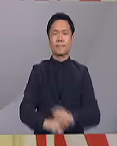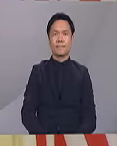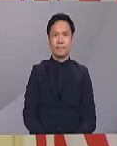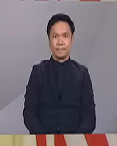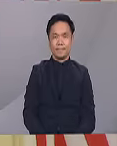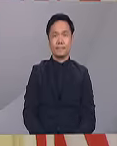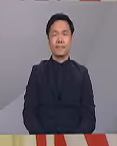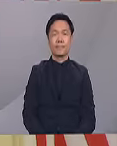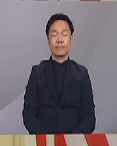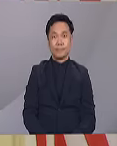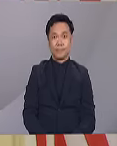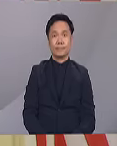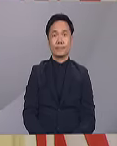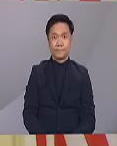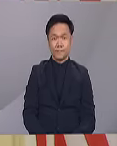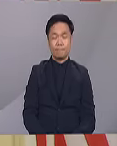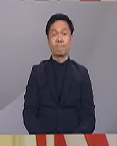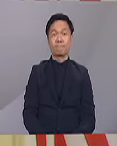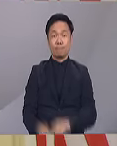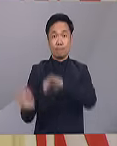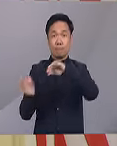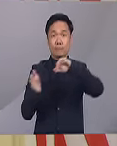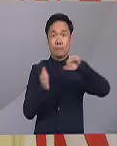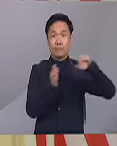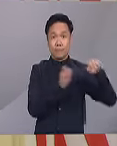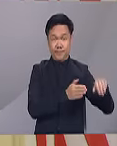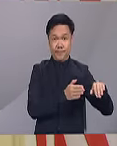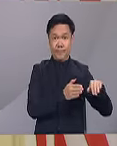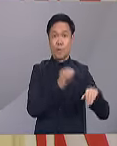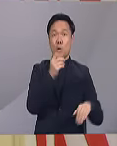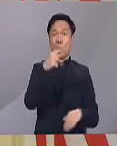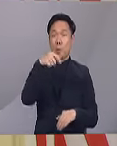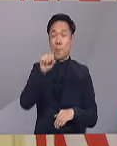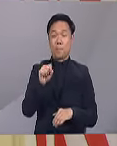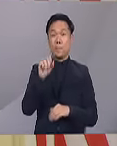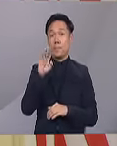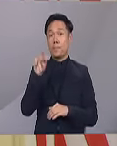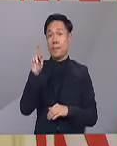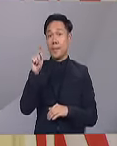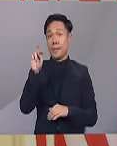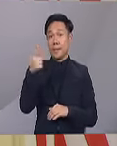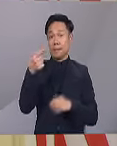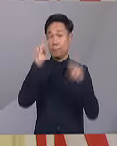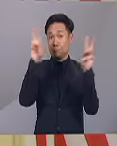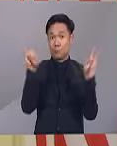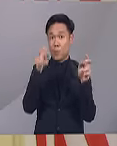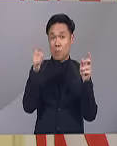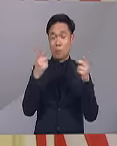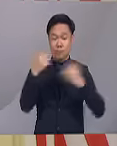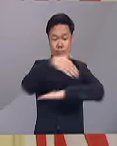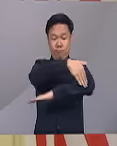Mengenai operasi Ops Benteng ataupun operasi untuk kawalan di